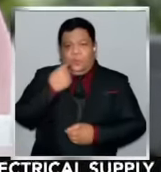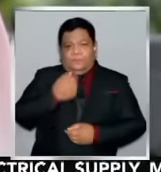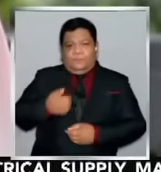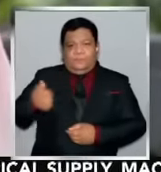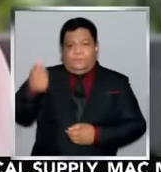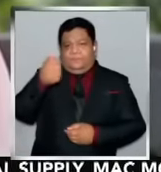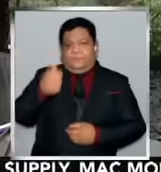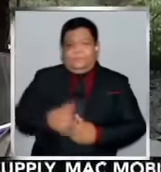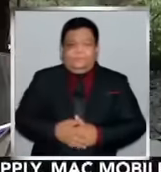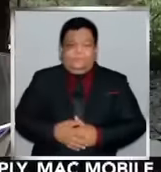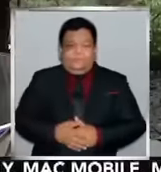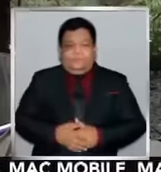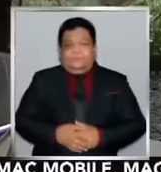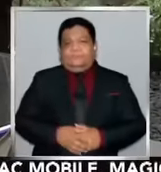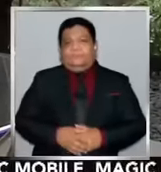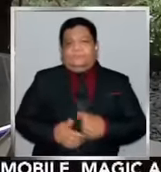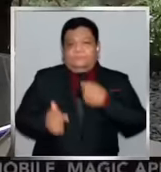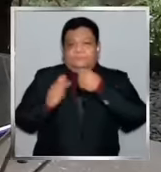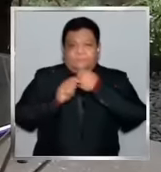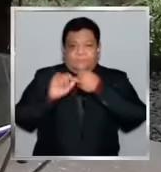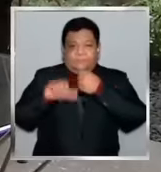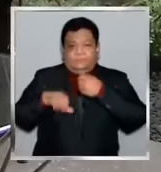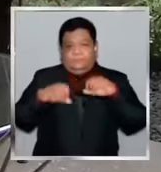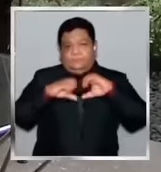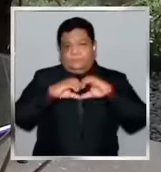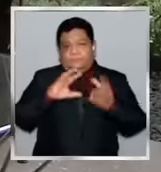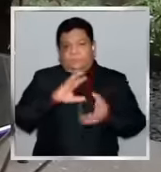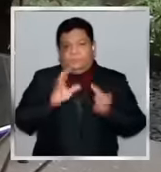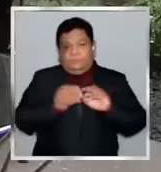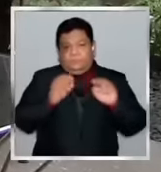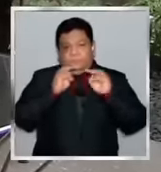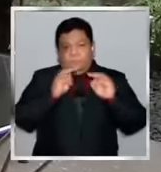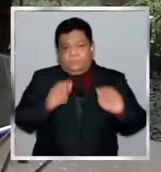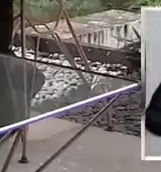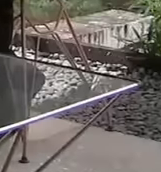GMA Integrated News, Emil Sumangyo, nakatutok, 24 oras.